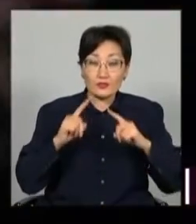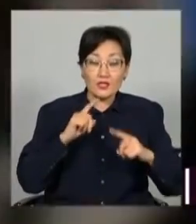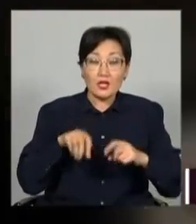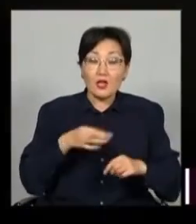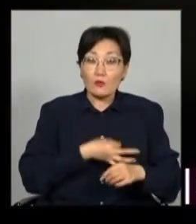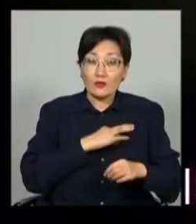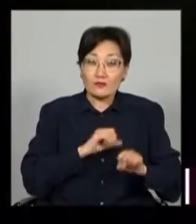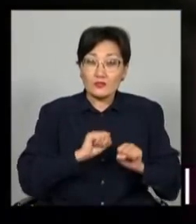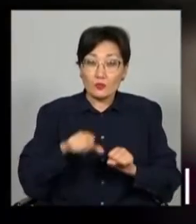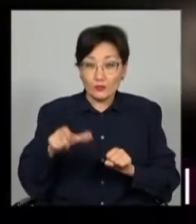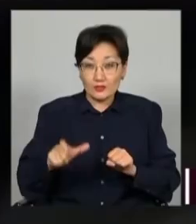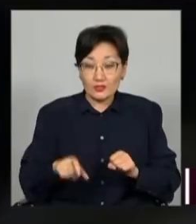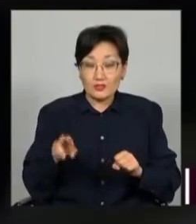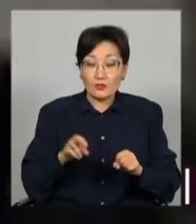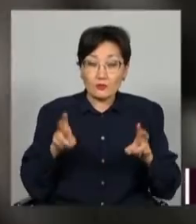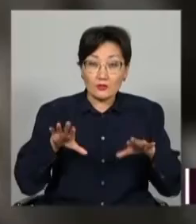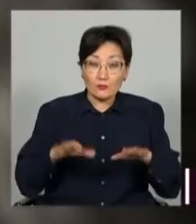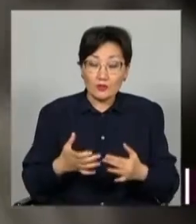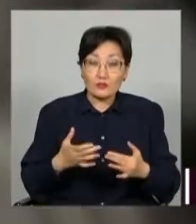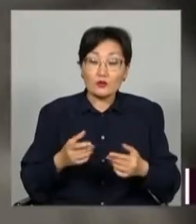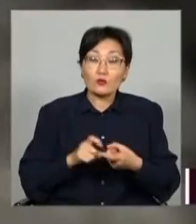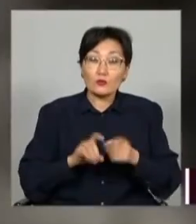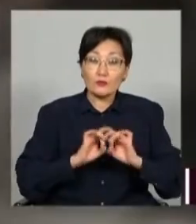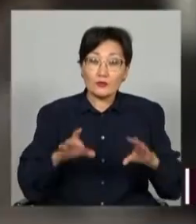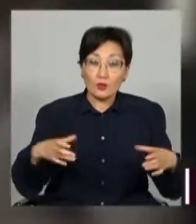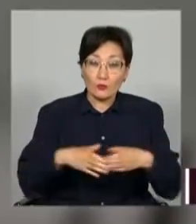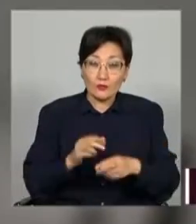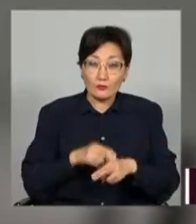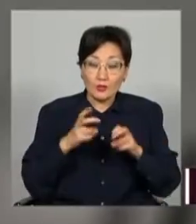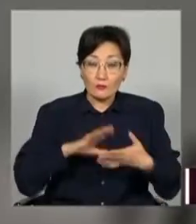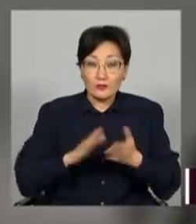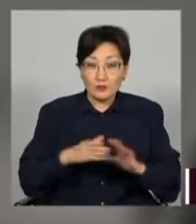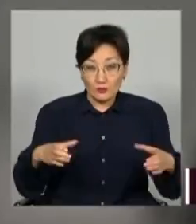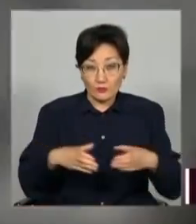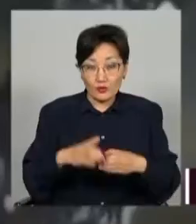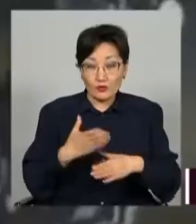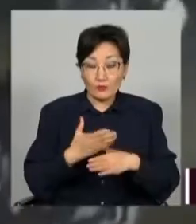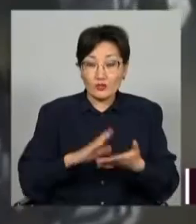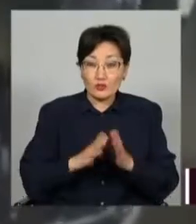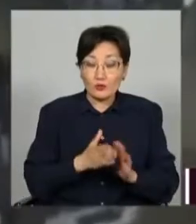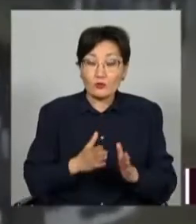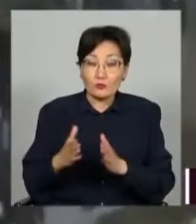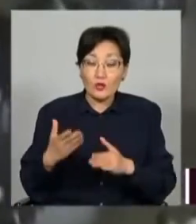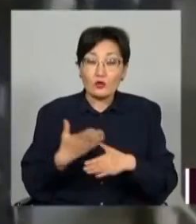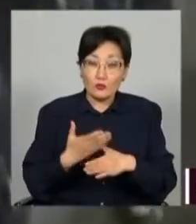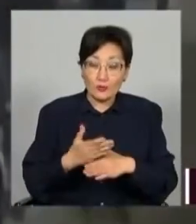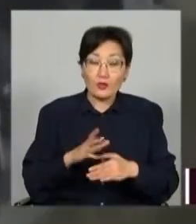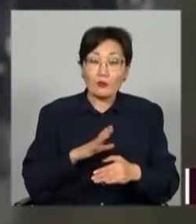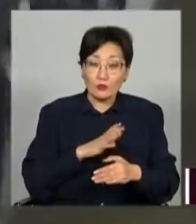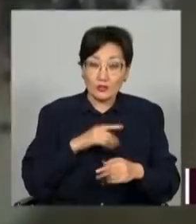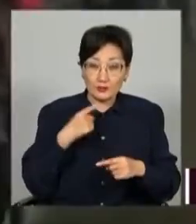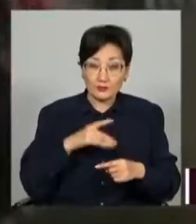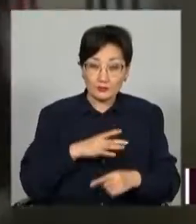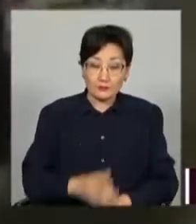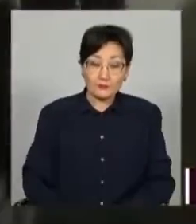заңгер Айман Омарова да қаңтар оқиғасына баға беріп, ұжымдық қауіпсіздік туралы шарт ұйымының көмегі ғана жағдайдың тұрақталуына септігін тигізгенін